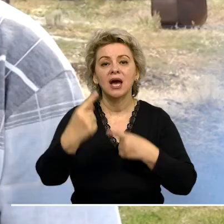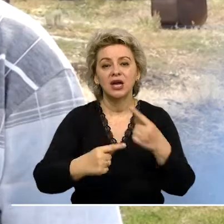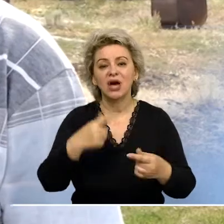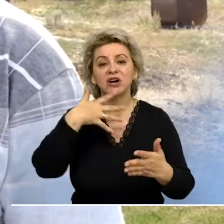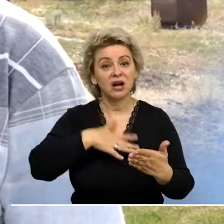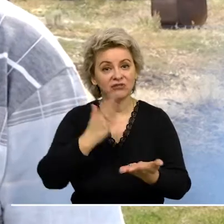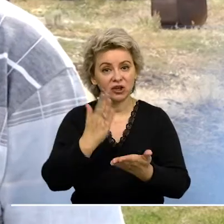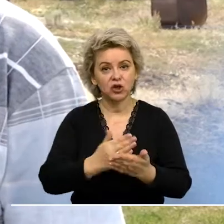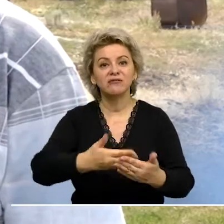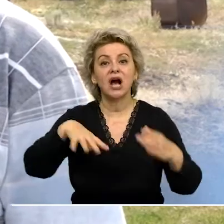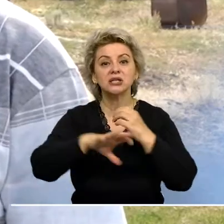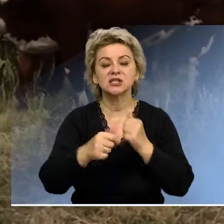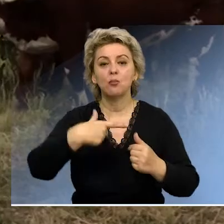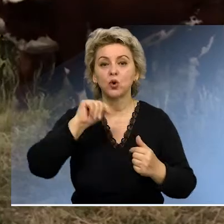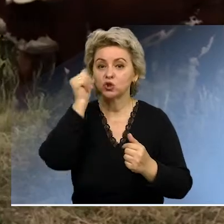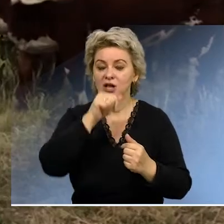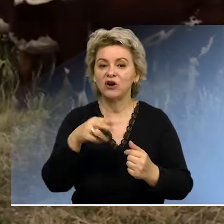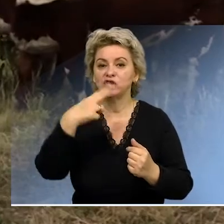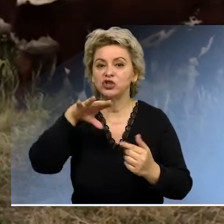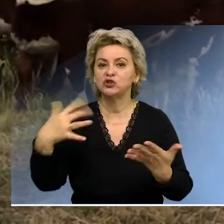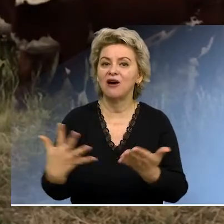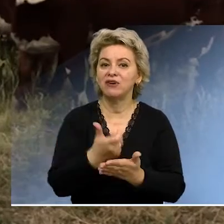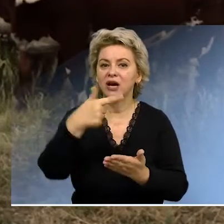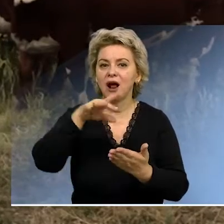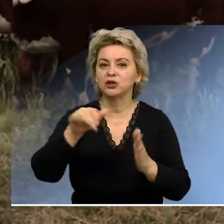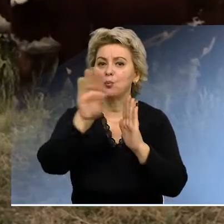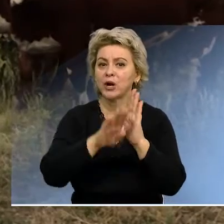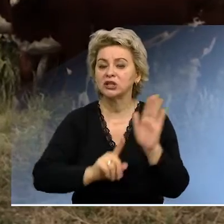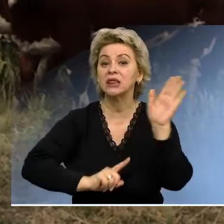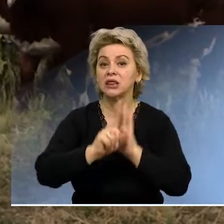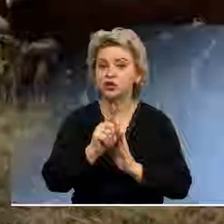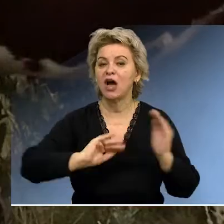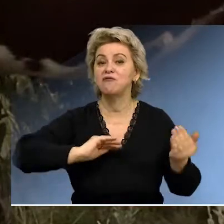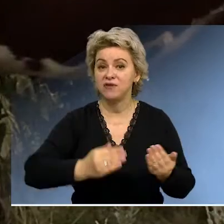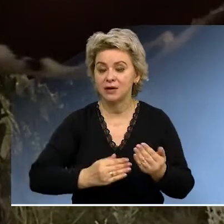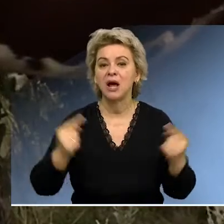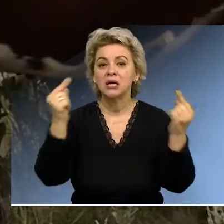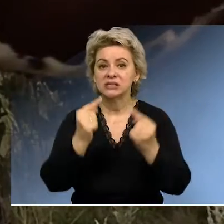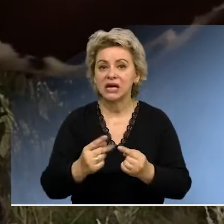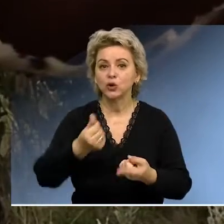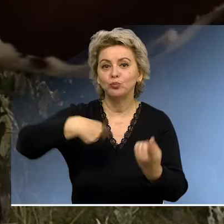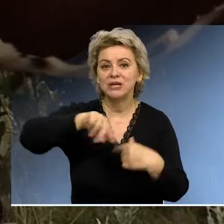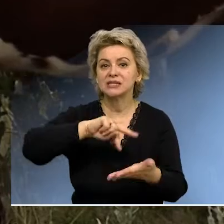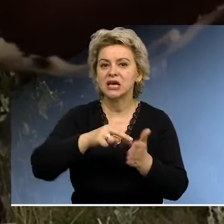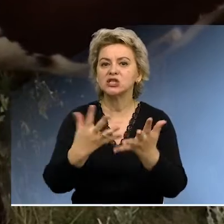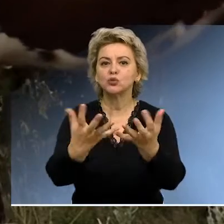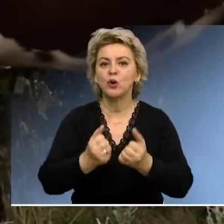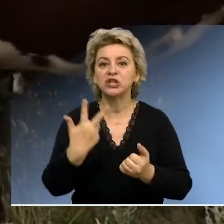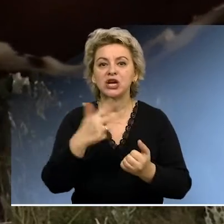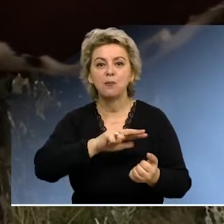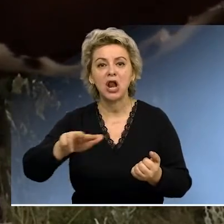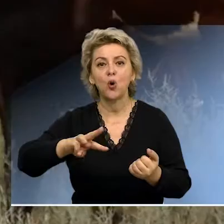Так что у нас это, наверное, в крови. В конце прошлого года Александр Тищенко выиграл грант по программе «Начинающий фермер».